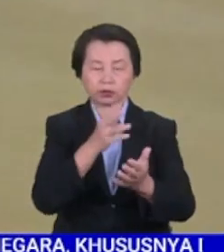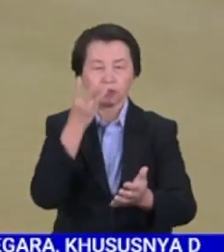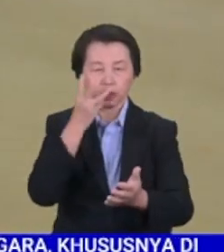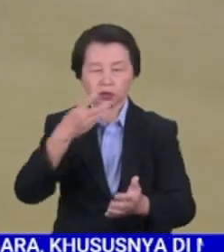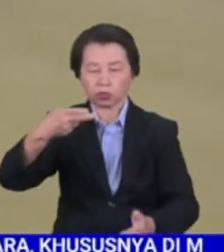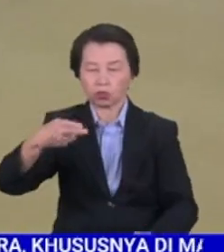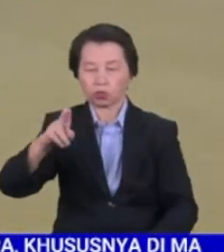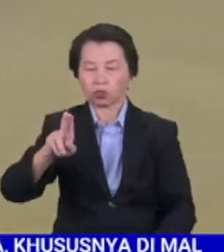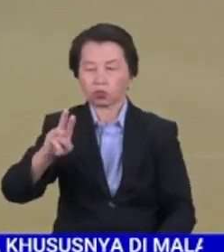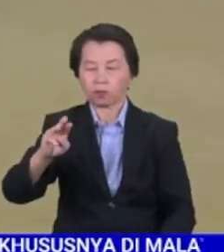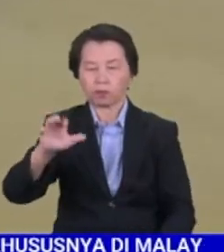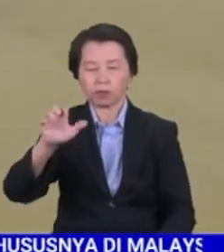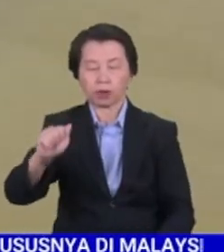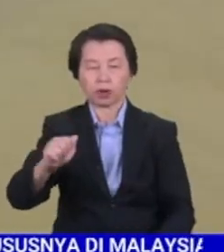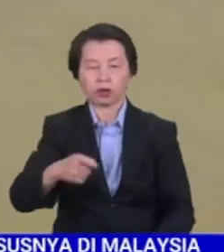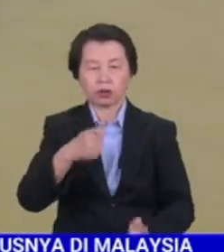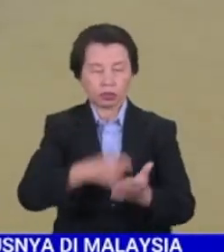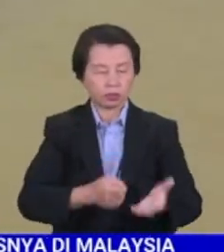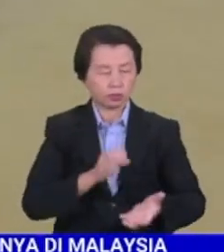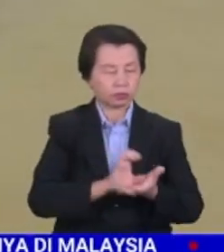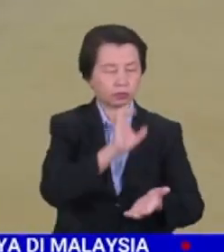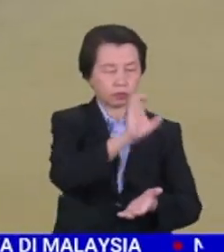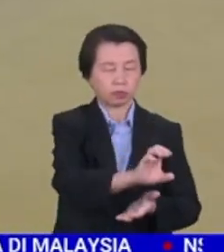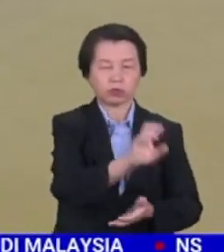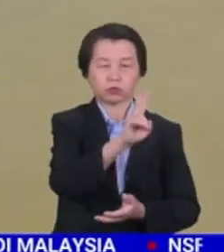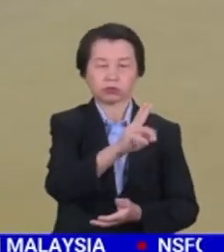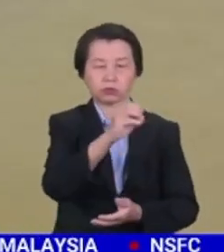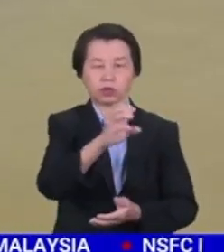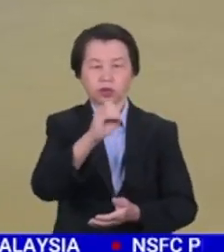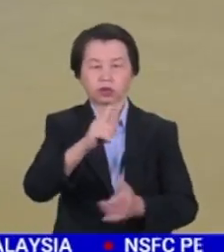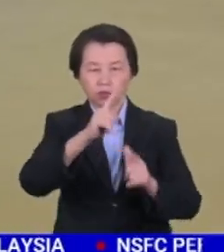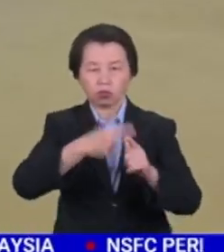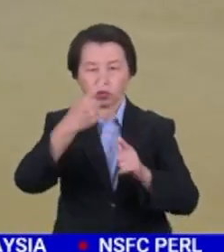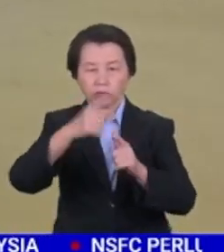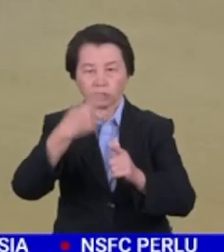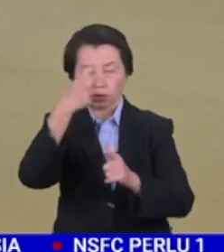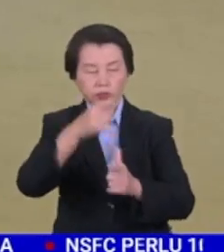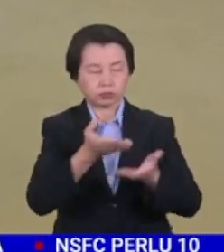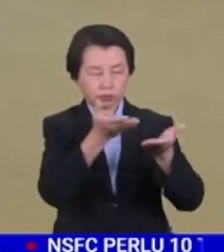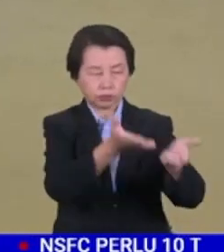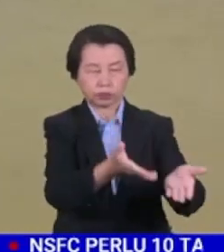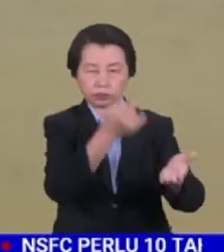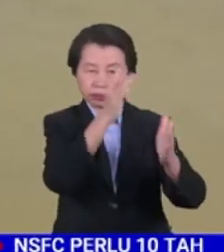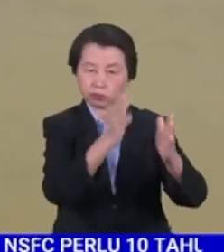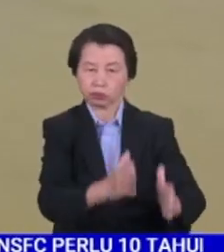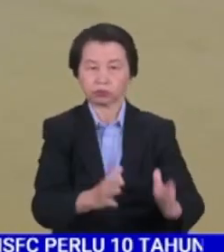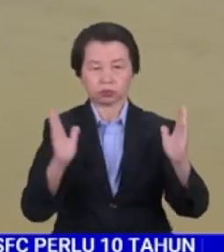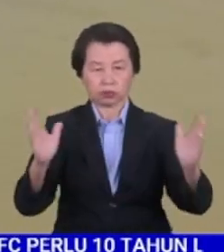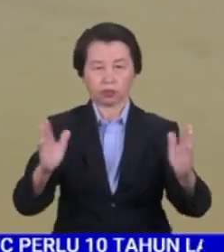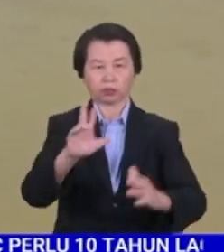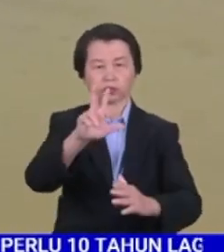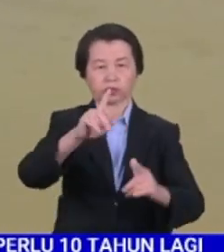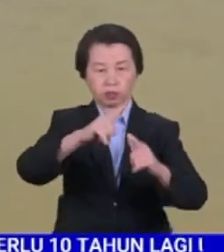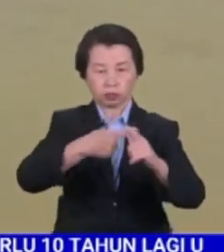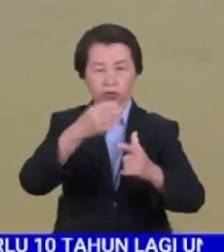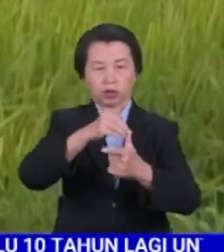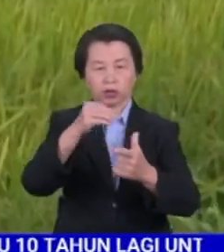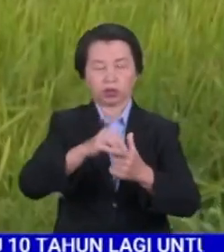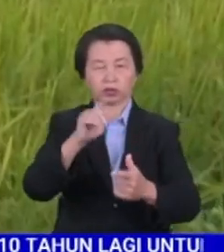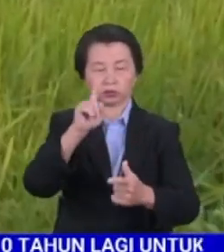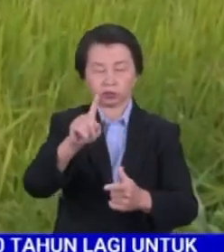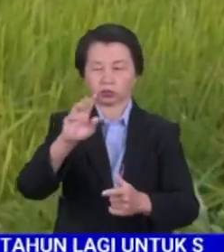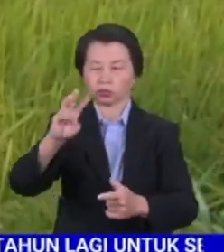huma. Sumbangan tunai RM200 sebulan juga diberi kepada pesawah padi untuk tempoh 3 bulan atau